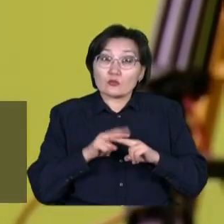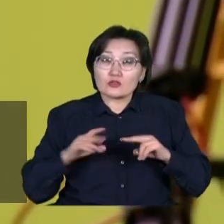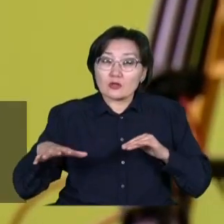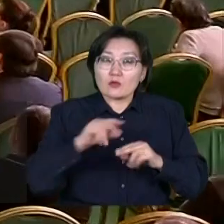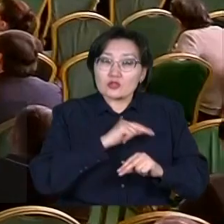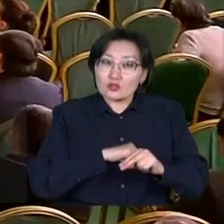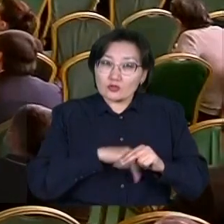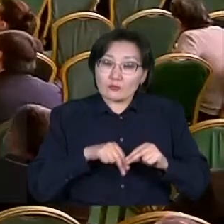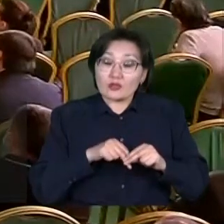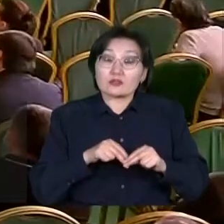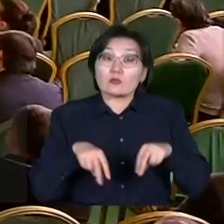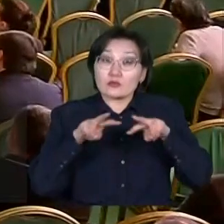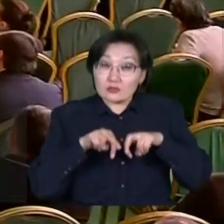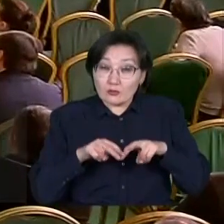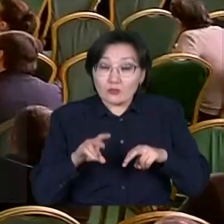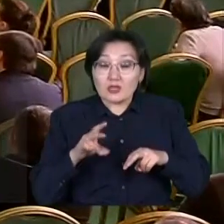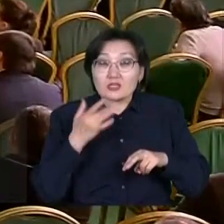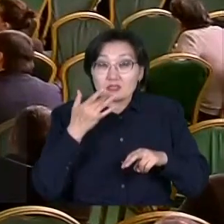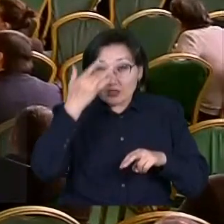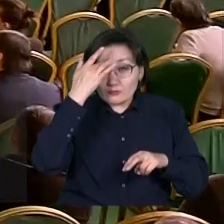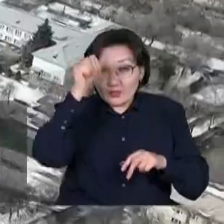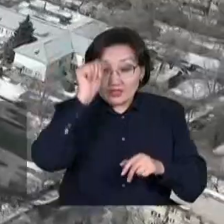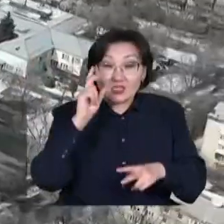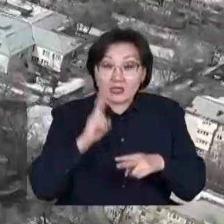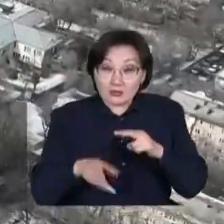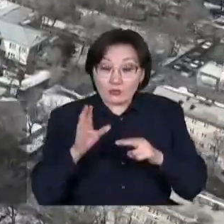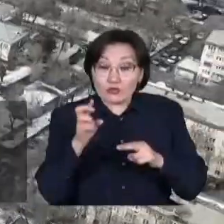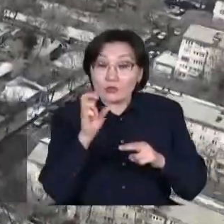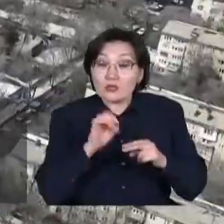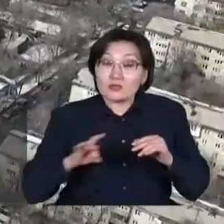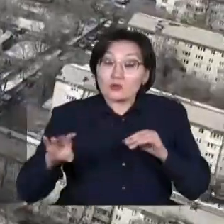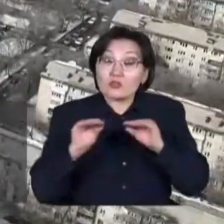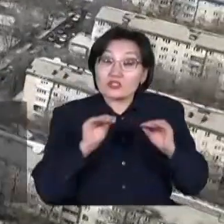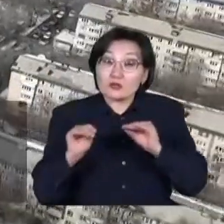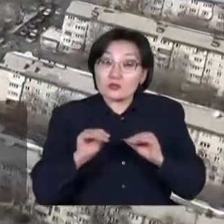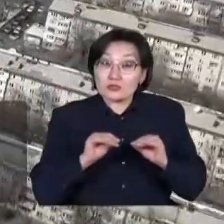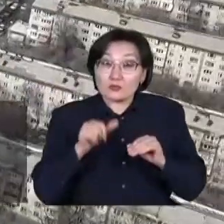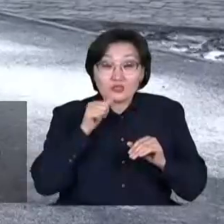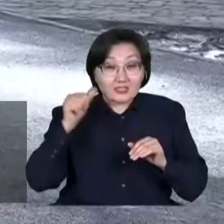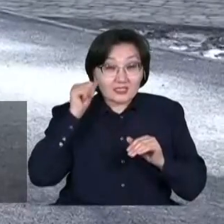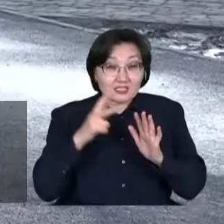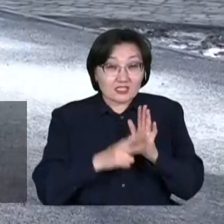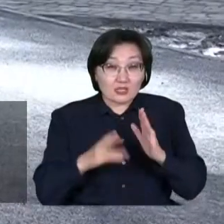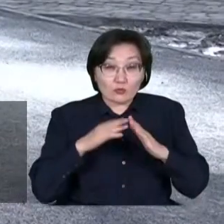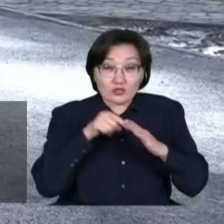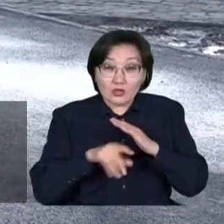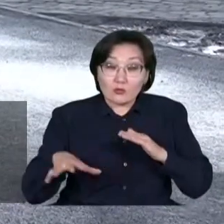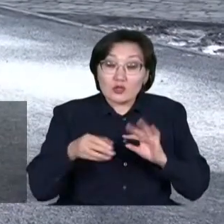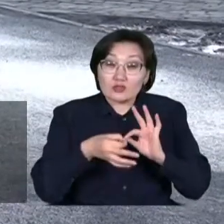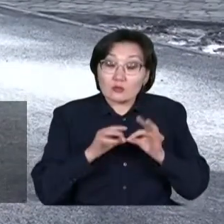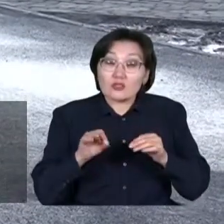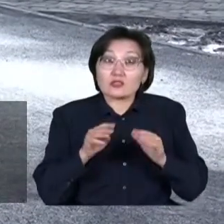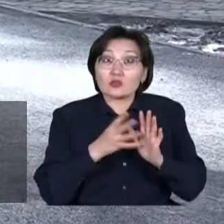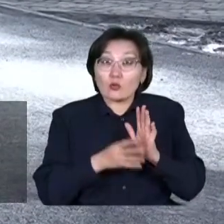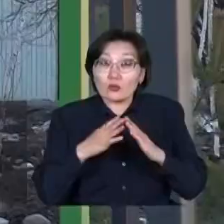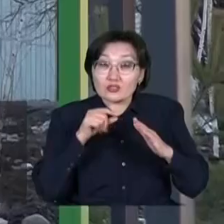жұмыс қарастырылған. Биыл маусым айына дейін аяқтаймыз. Бостандық ауданын абаттандыру аясында былтыр 80 аула аумағында күрделі және 90